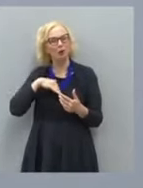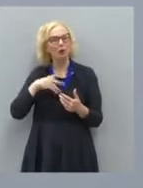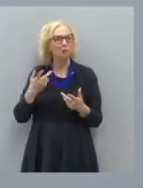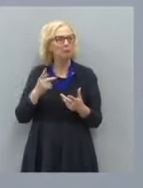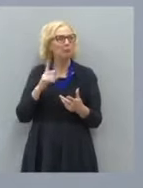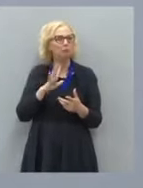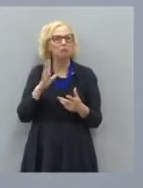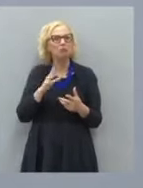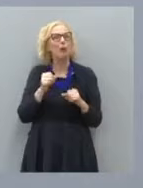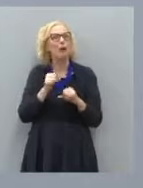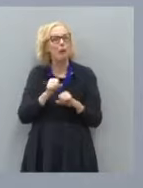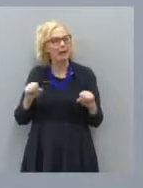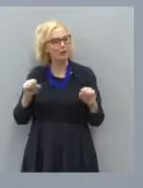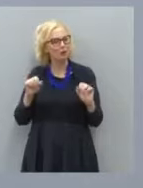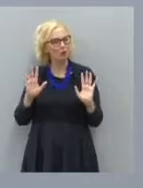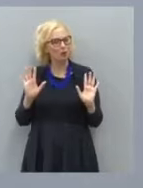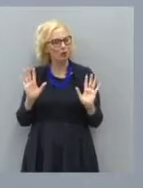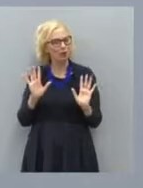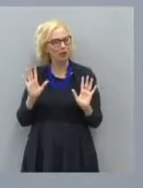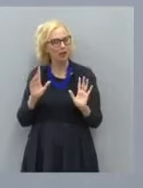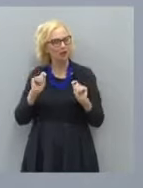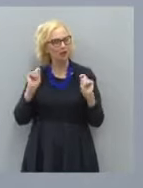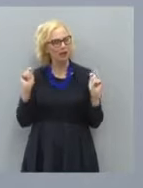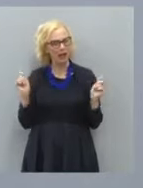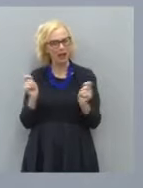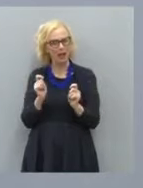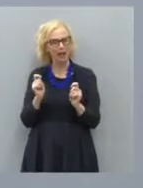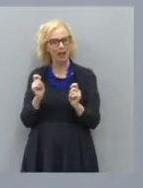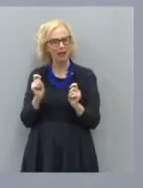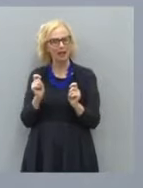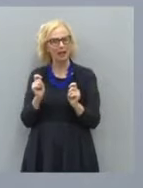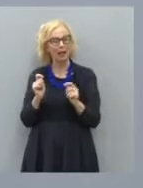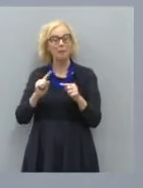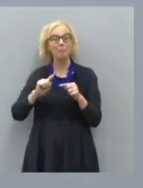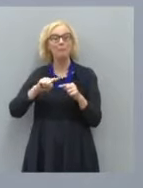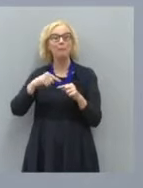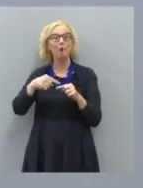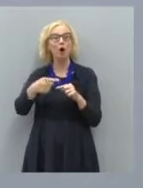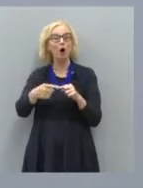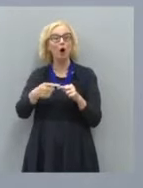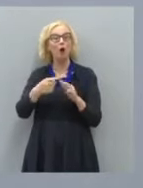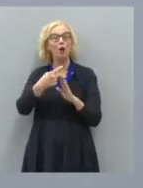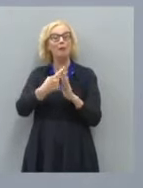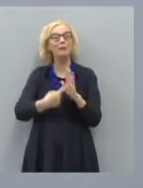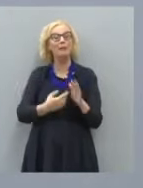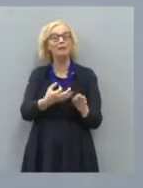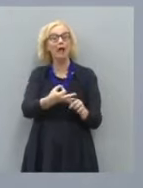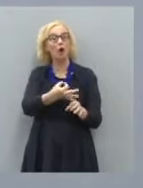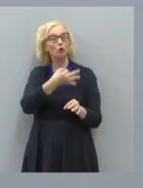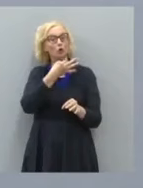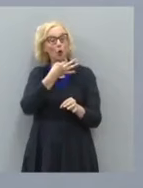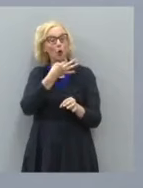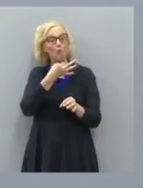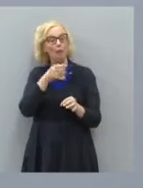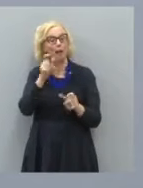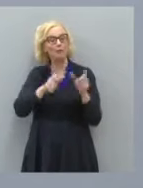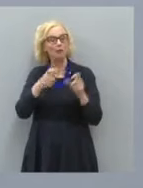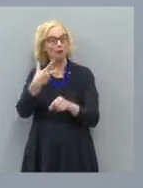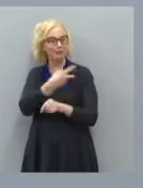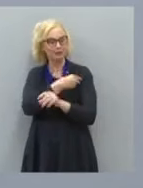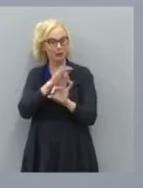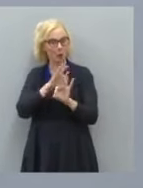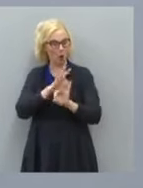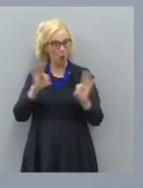guarigione definiamolo così generale poi a ottobre per i non vaccinati posso portare a